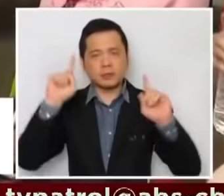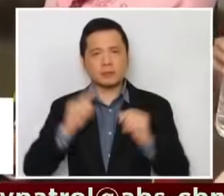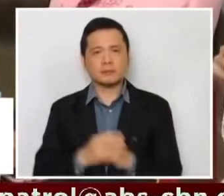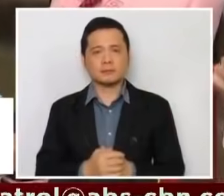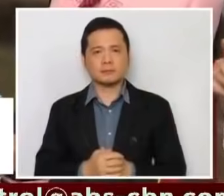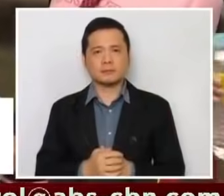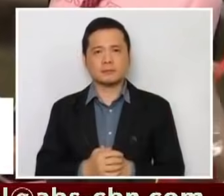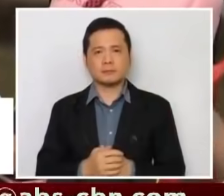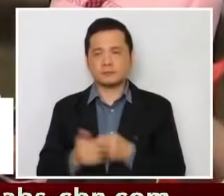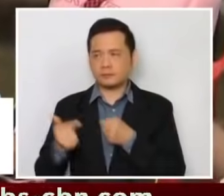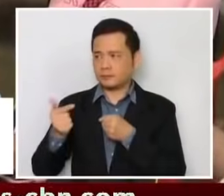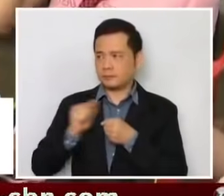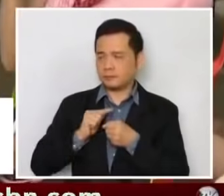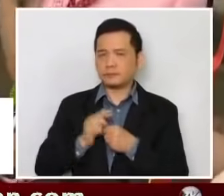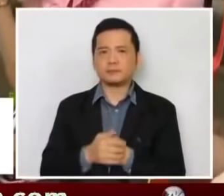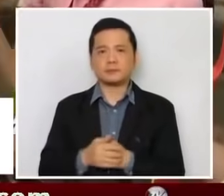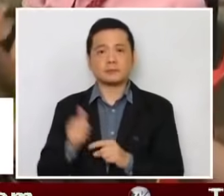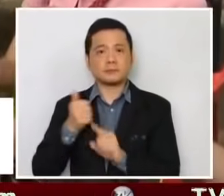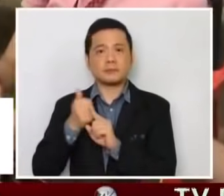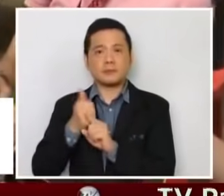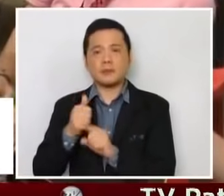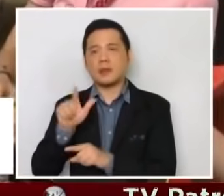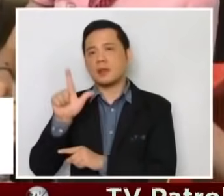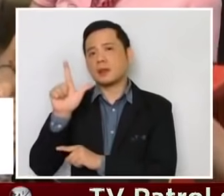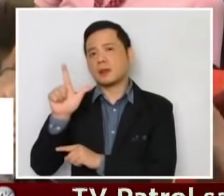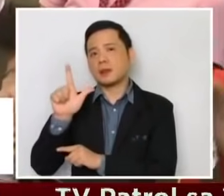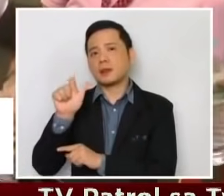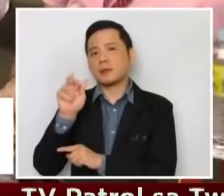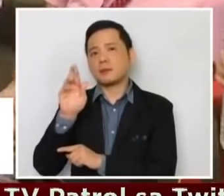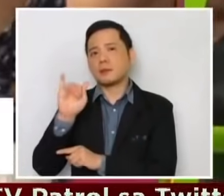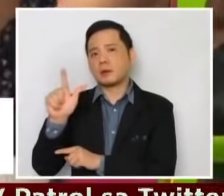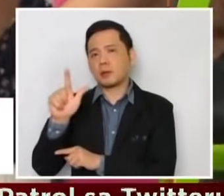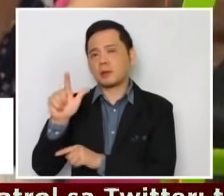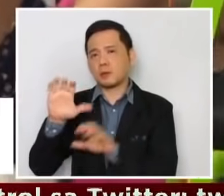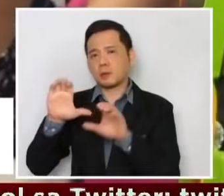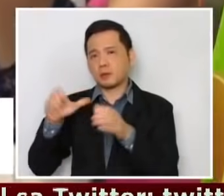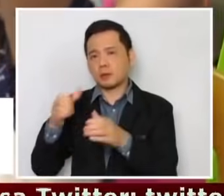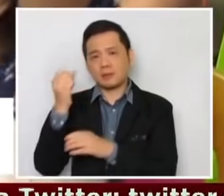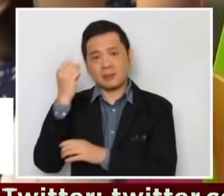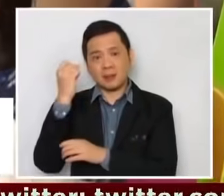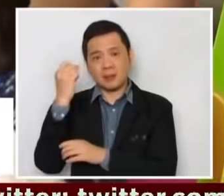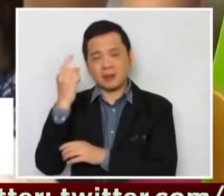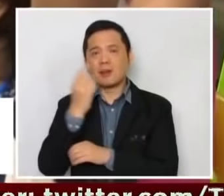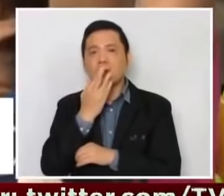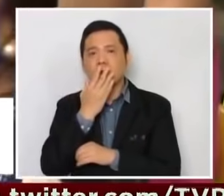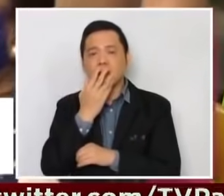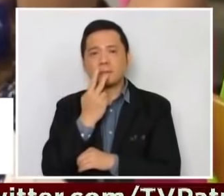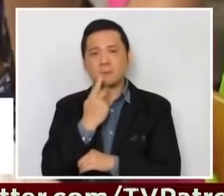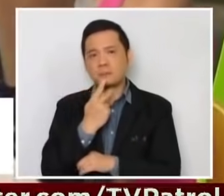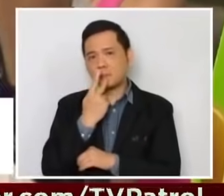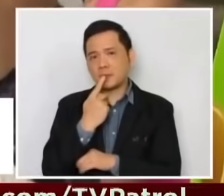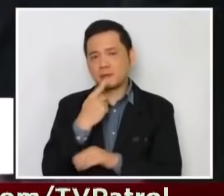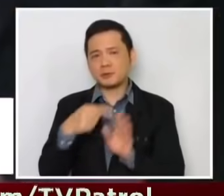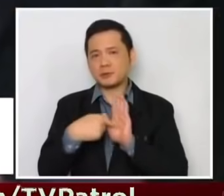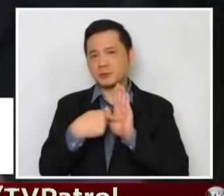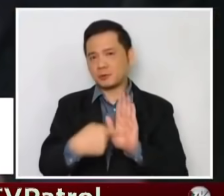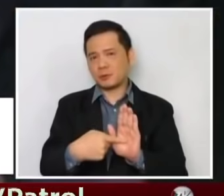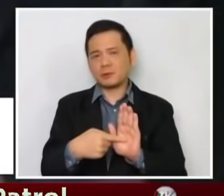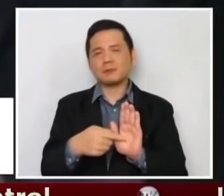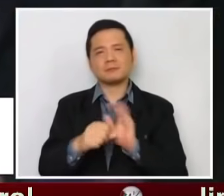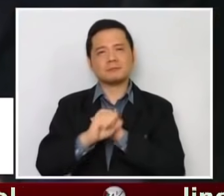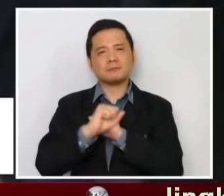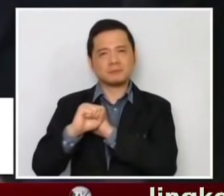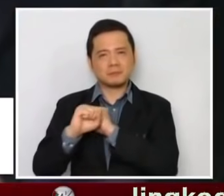Chairperson ng Liberal Party si Robredo, pero sa halip na dilaw, kulay pink ang namayani sa kanyang paghayag ng pagtakbo. Sa